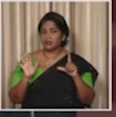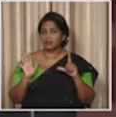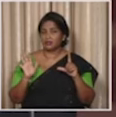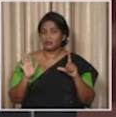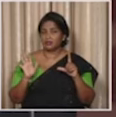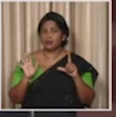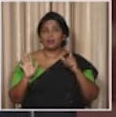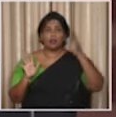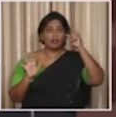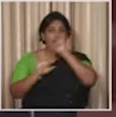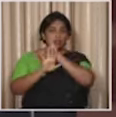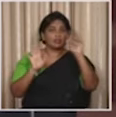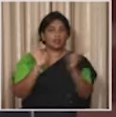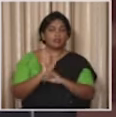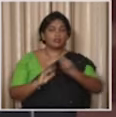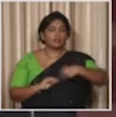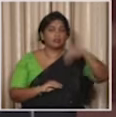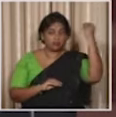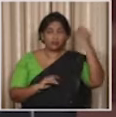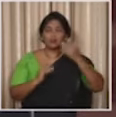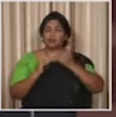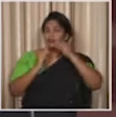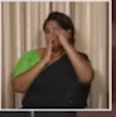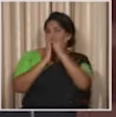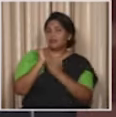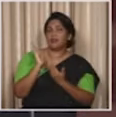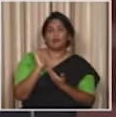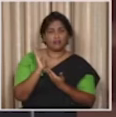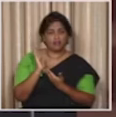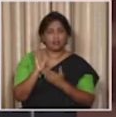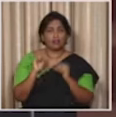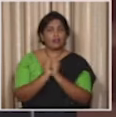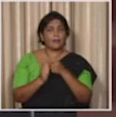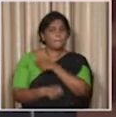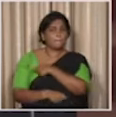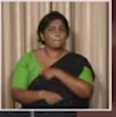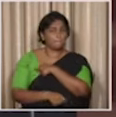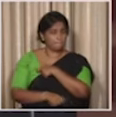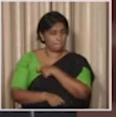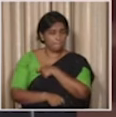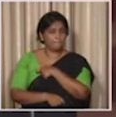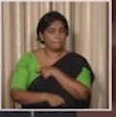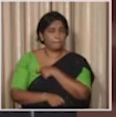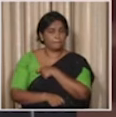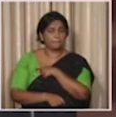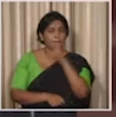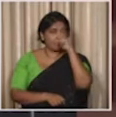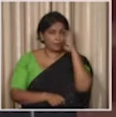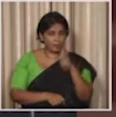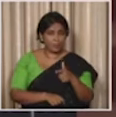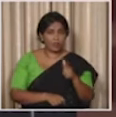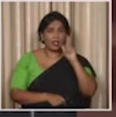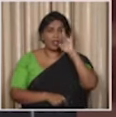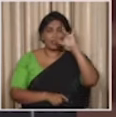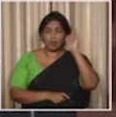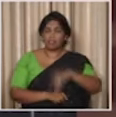$16,00,000 වැඩි කරගෙන. මේ වගේ දිග ලයිස්තුවක් තියෙනවා. කාර්යාල කාර්ය සහායක ගේ පඩිය